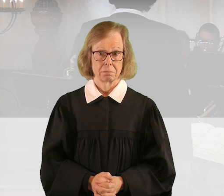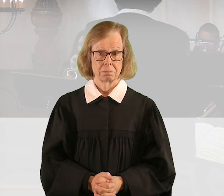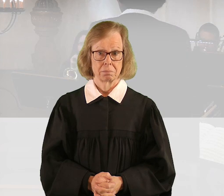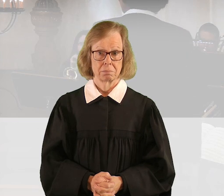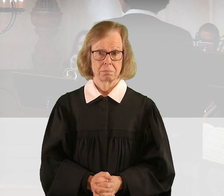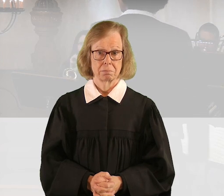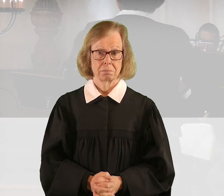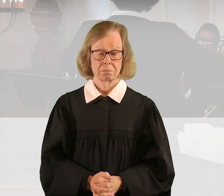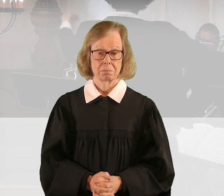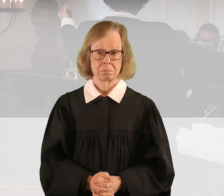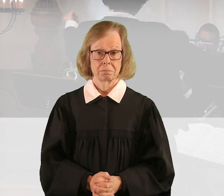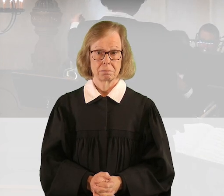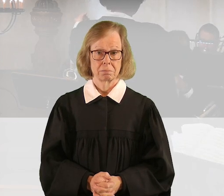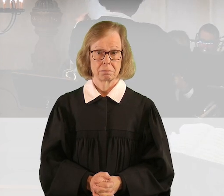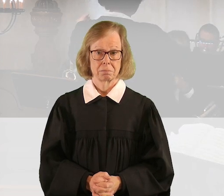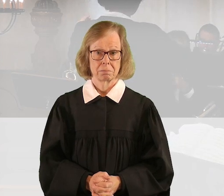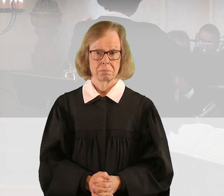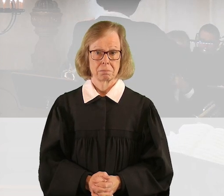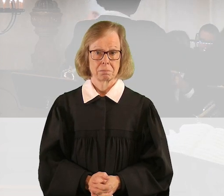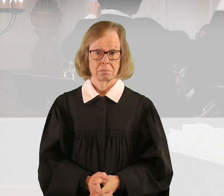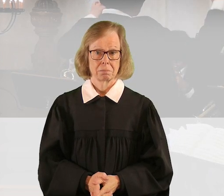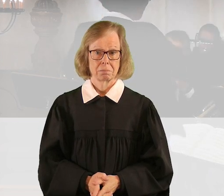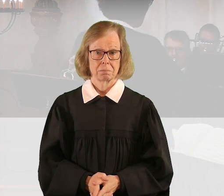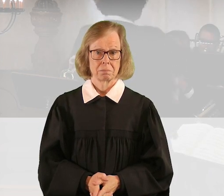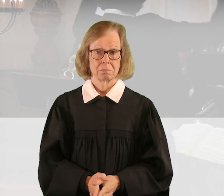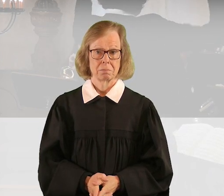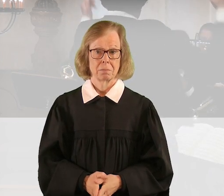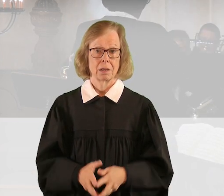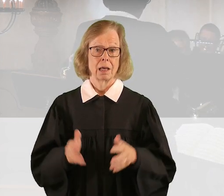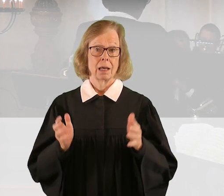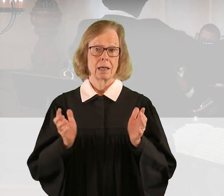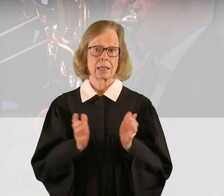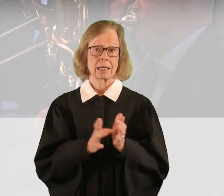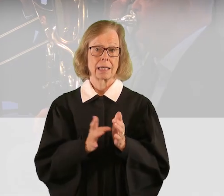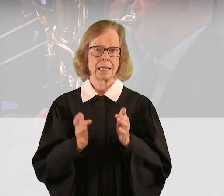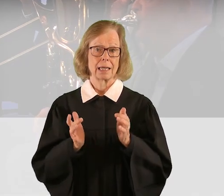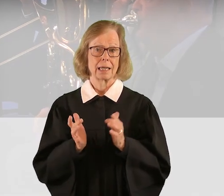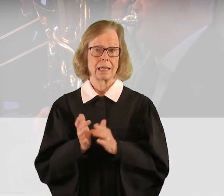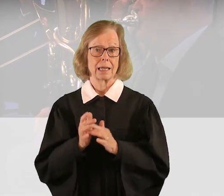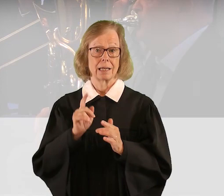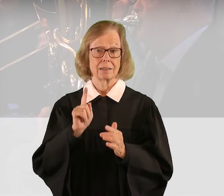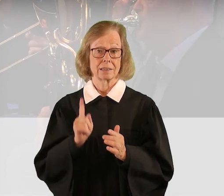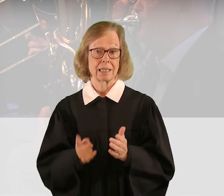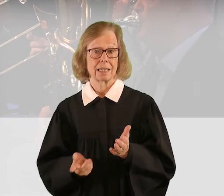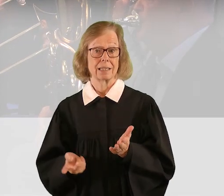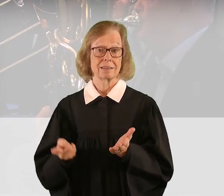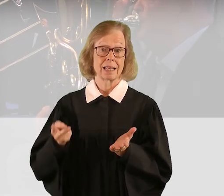Thank you.